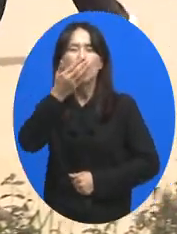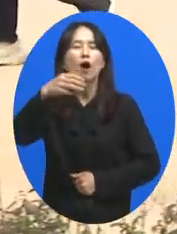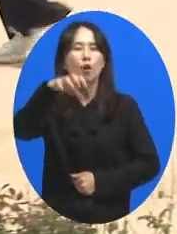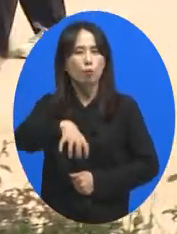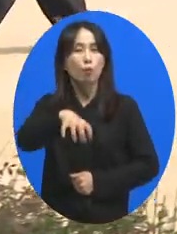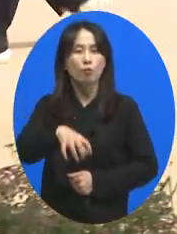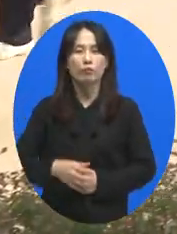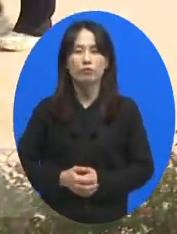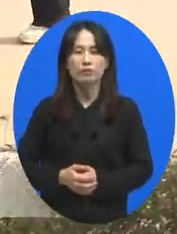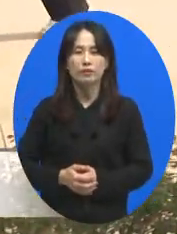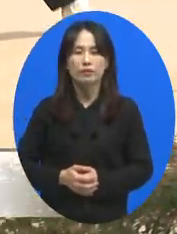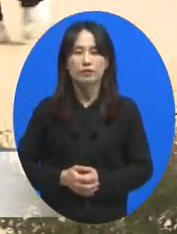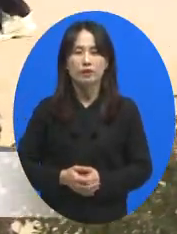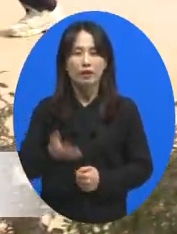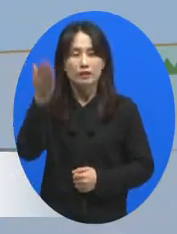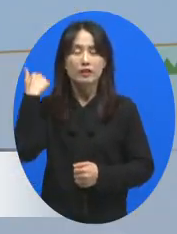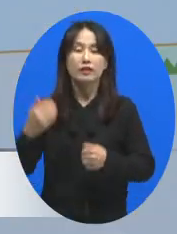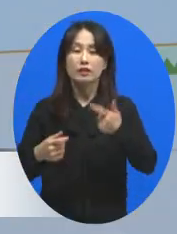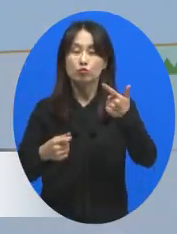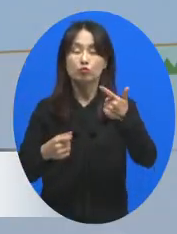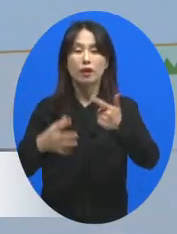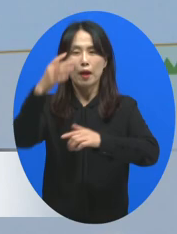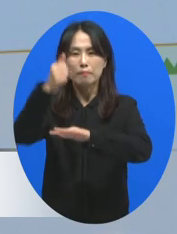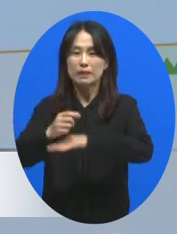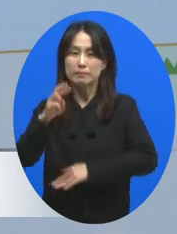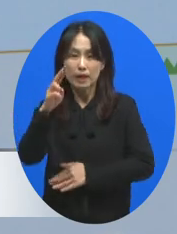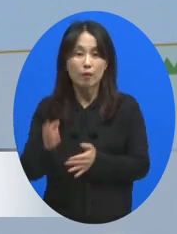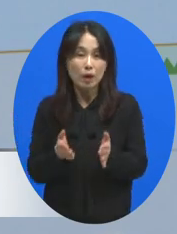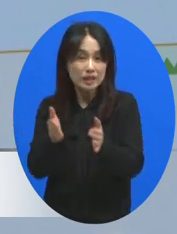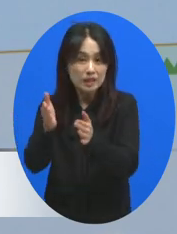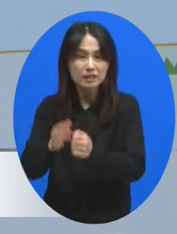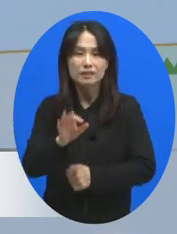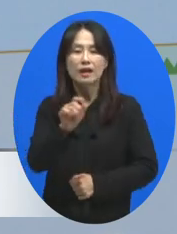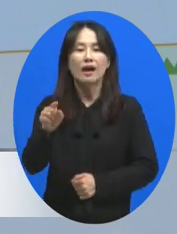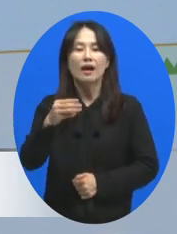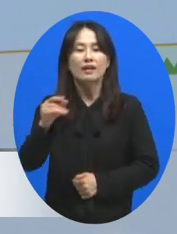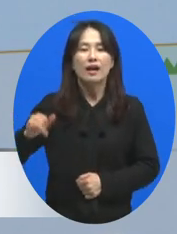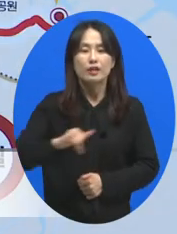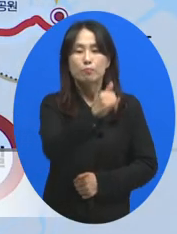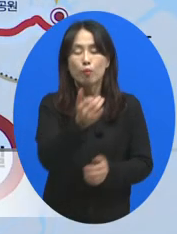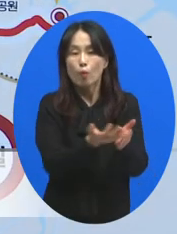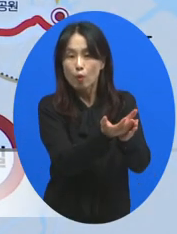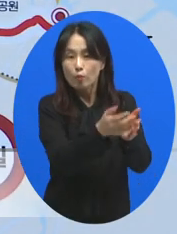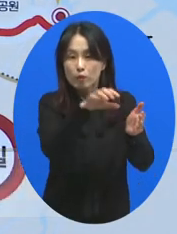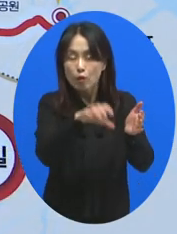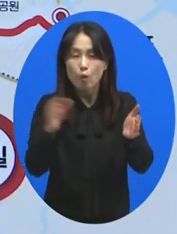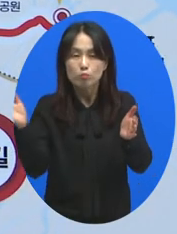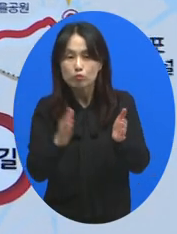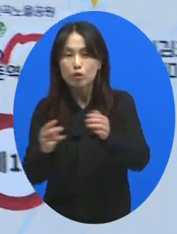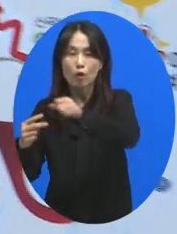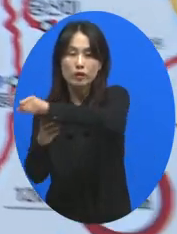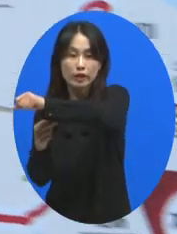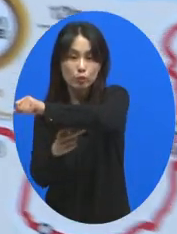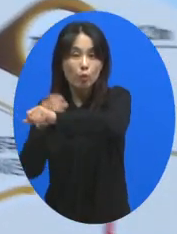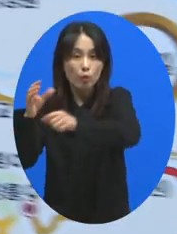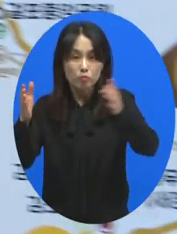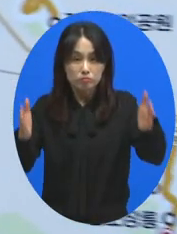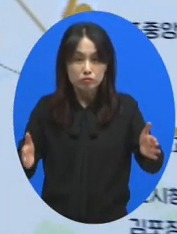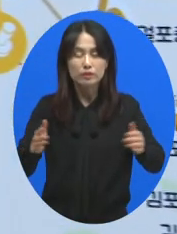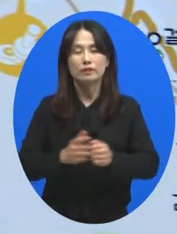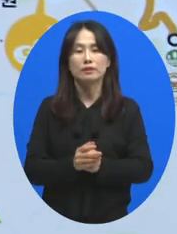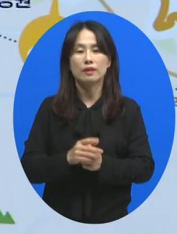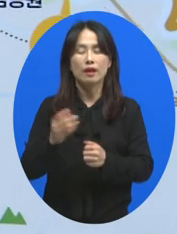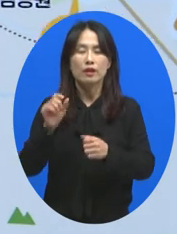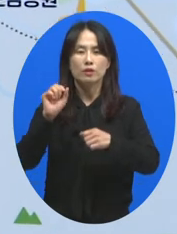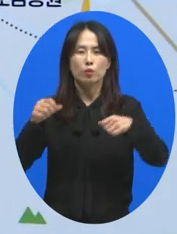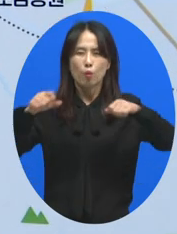곳이 없습니다. 경기의길 6대로 중 마지막 길인 강화길은 아라김포 여객터미널부터 강화대교까지 구간으로